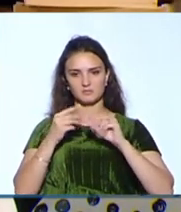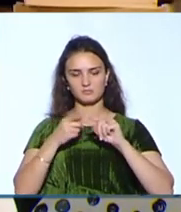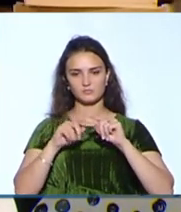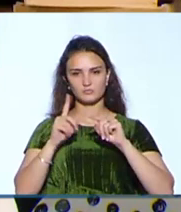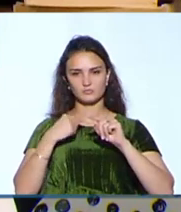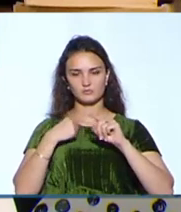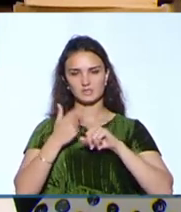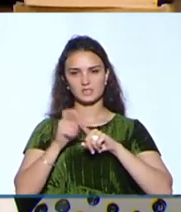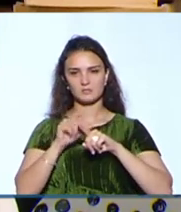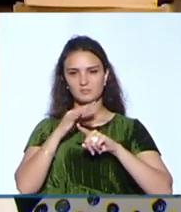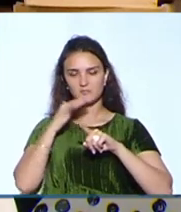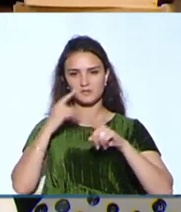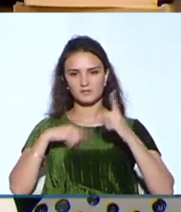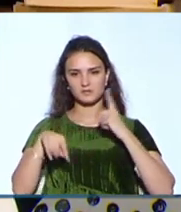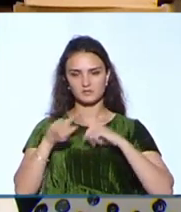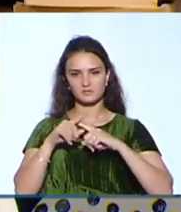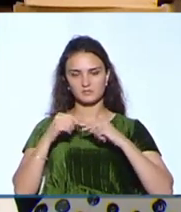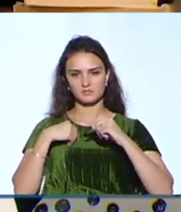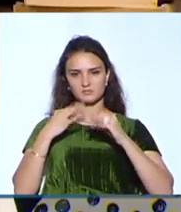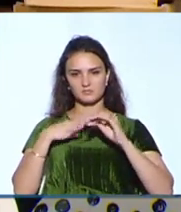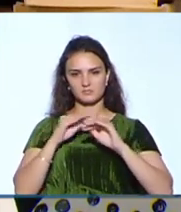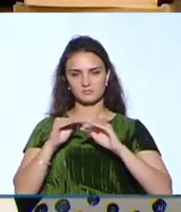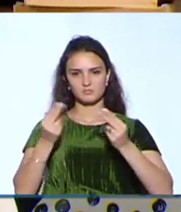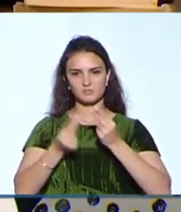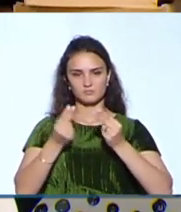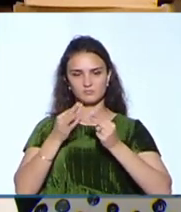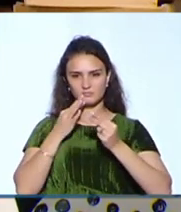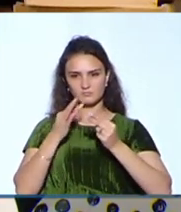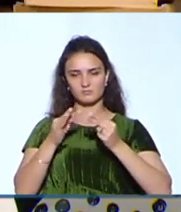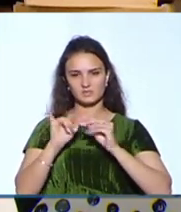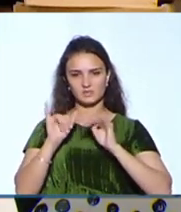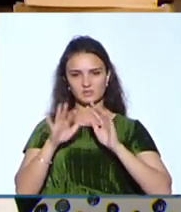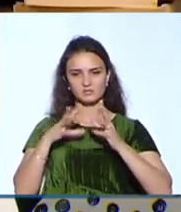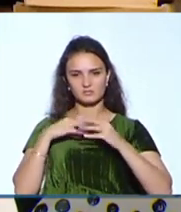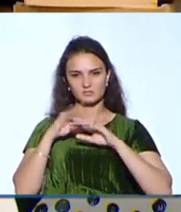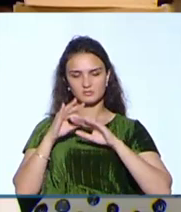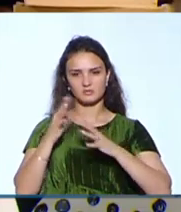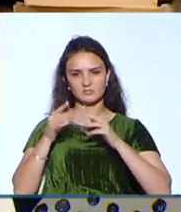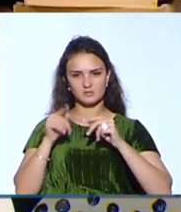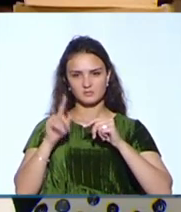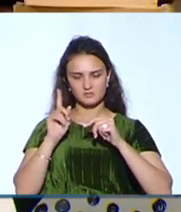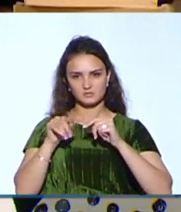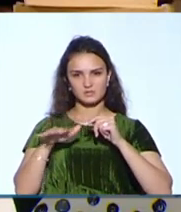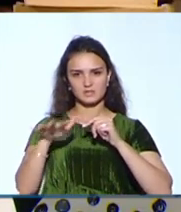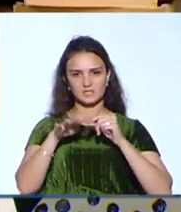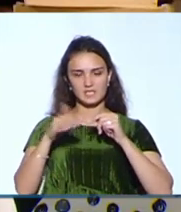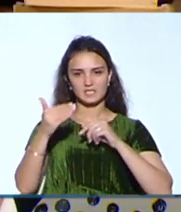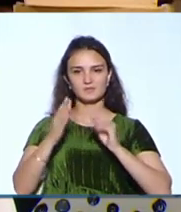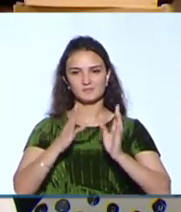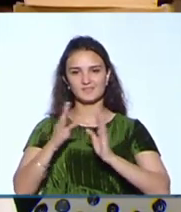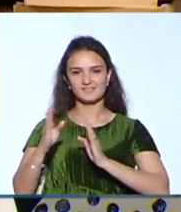ჩვენ ძალიან ბევრი ვართ. აი მე ჩემ შვილებს ხუმრობით ვეუბნებოდი ხოლმე, სადღაც რომ მიდიოდნენ, აბათ თქვენიც საგარეოდ